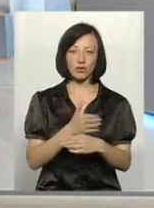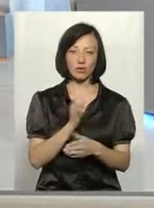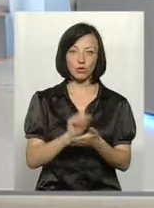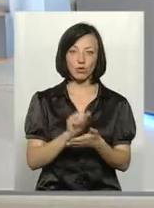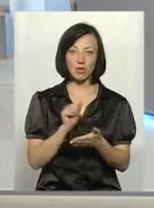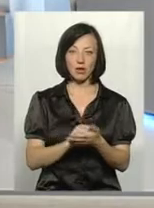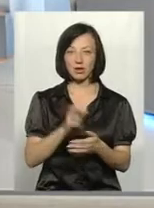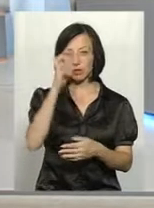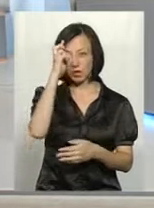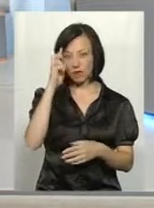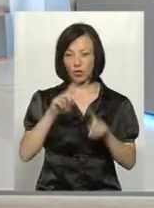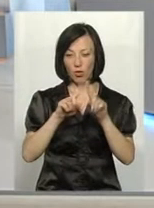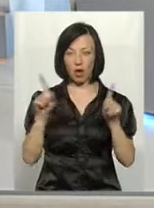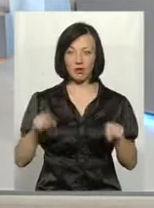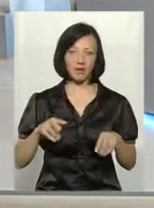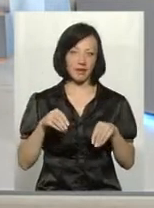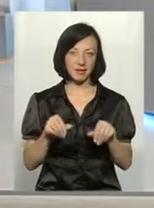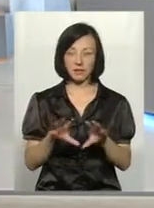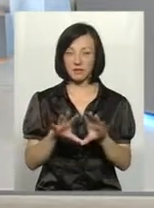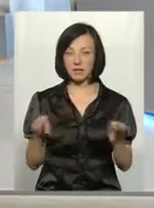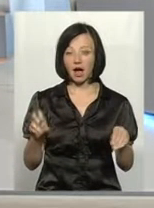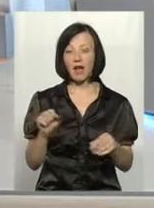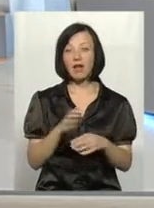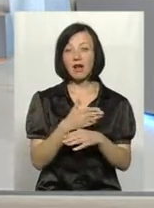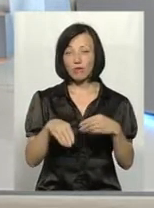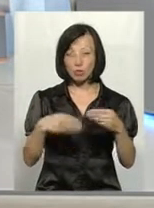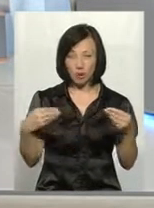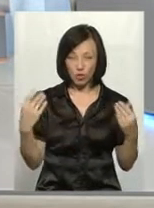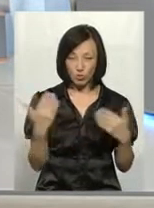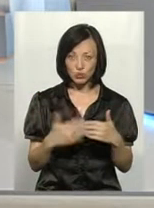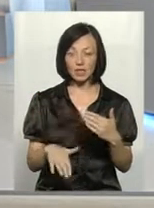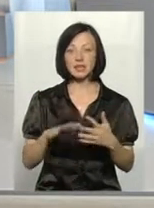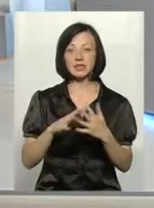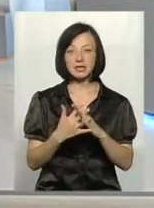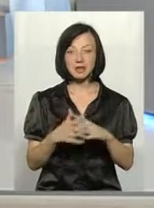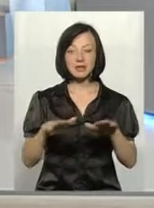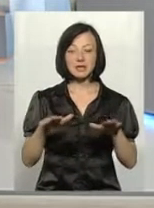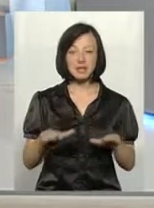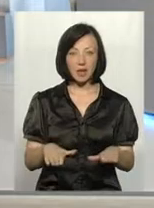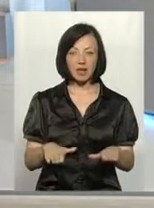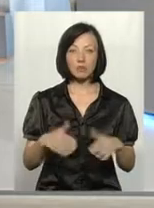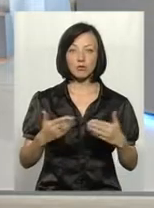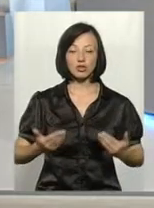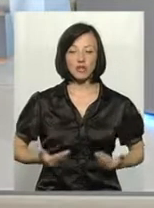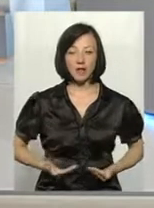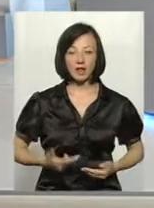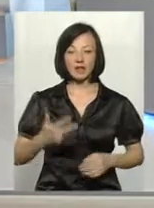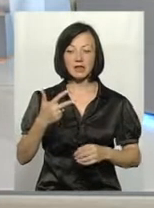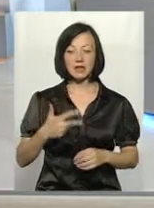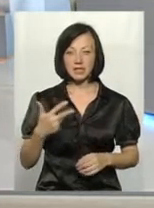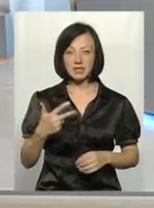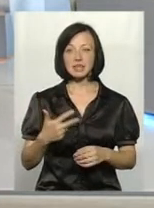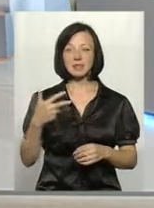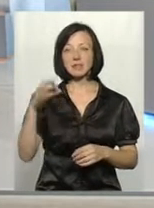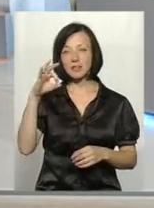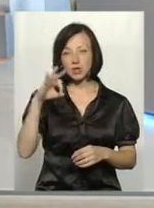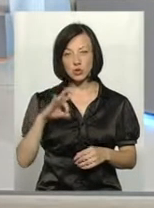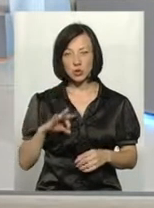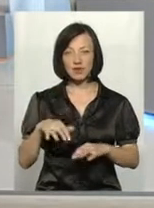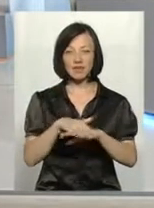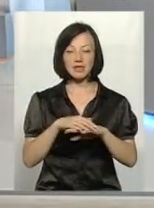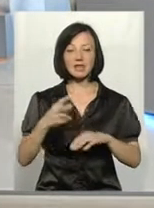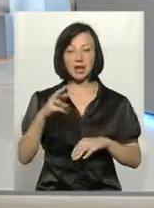документу, державного акту на цю землю. От і все. Але вона розпайована, тому що, знову ж таки, в сільській місцевості проживало 30 і проживає сьогодні приблизно